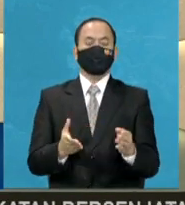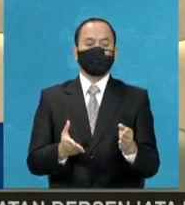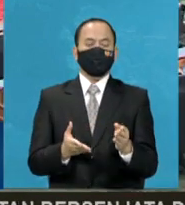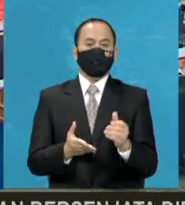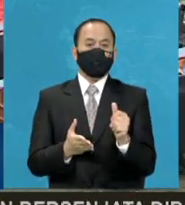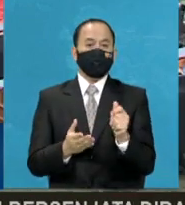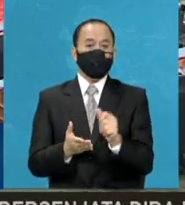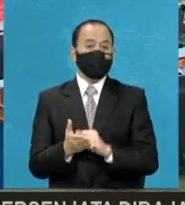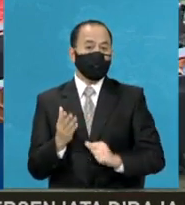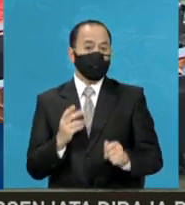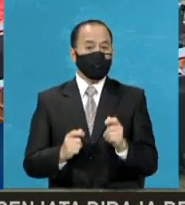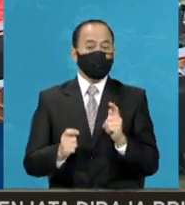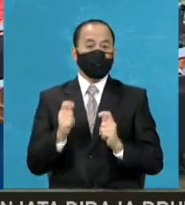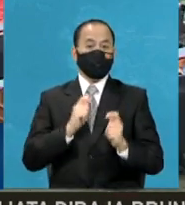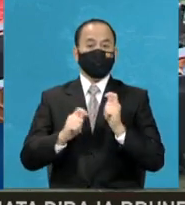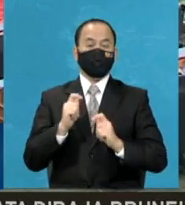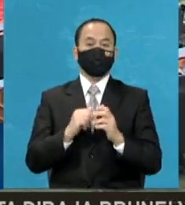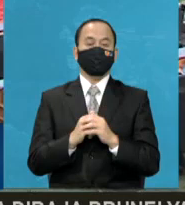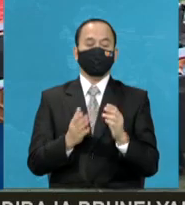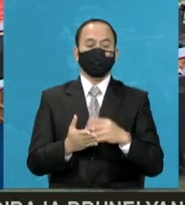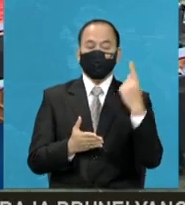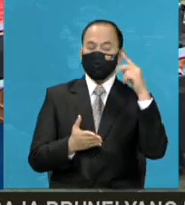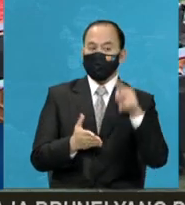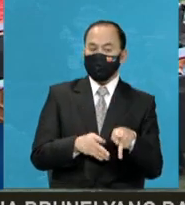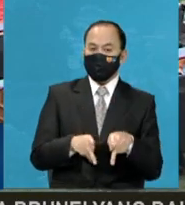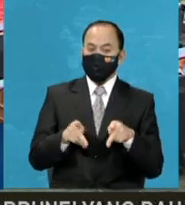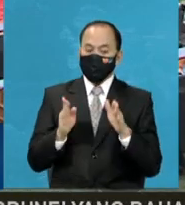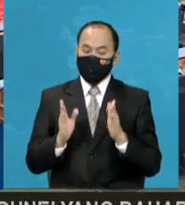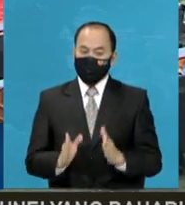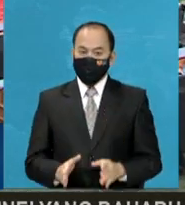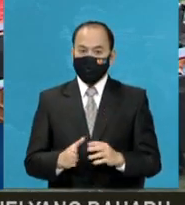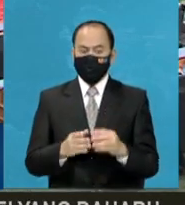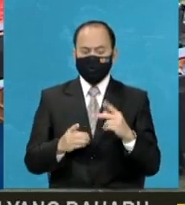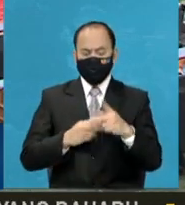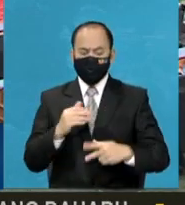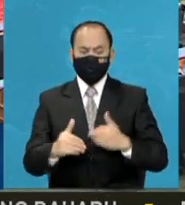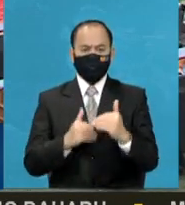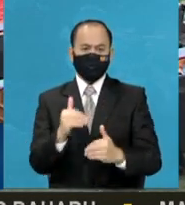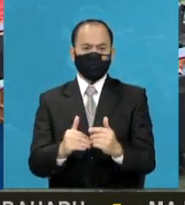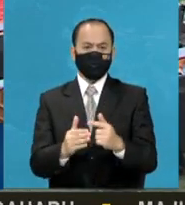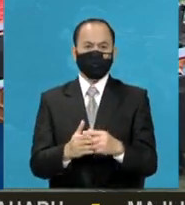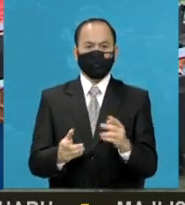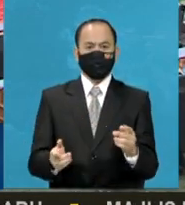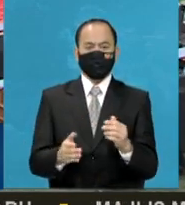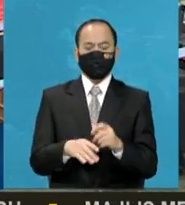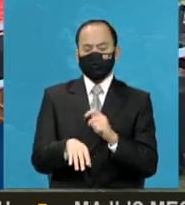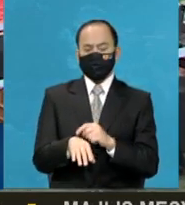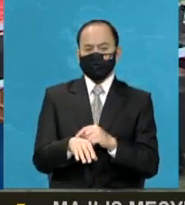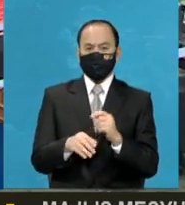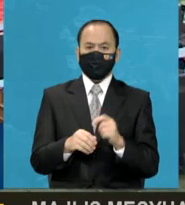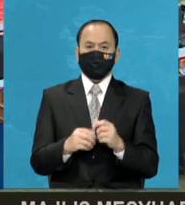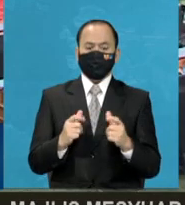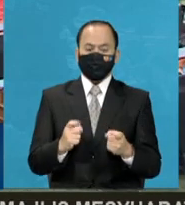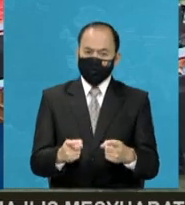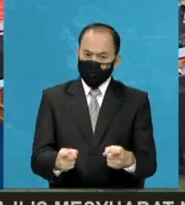dasar akan meningkatkan penghematan kepada pelanggan dengan proses yang lebih efisien cepat dan tepat pada masa setiap